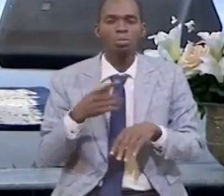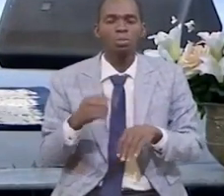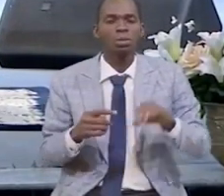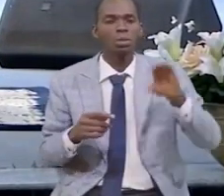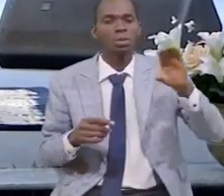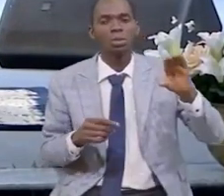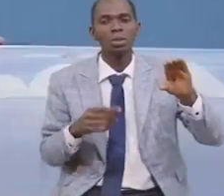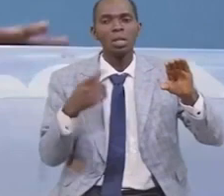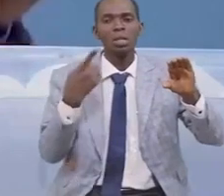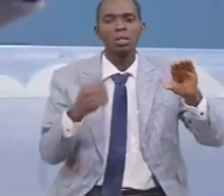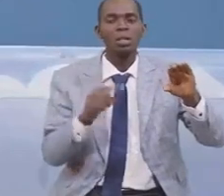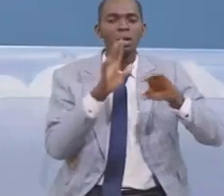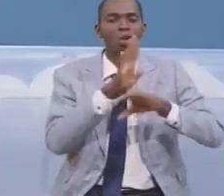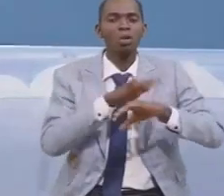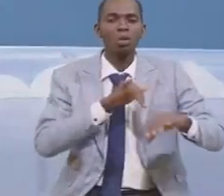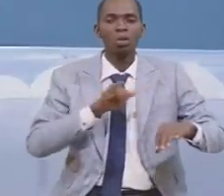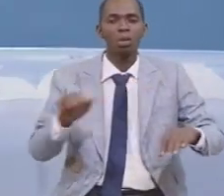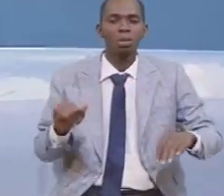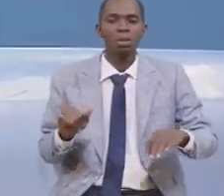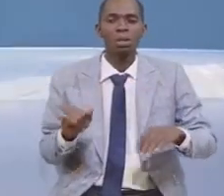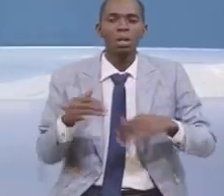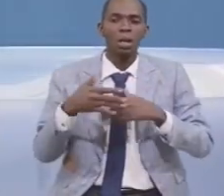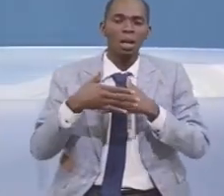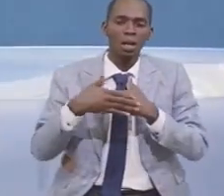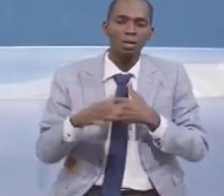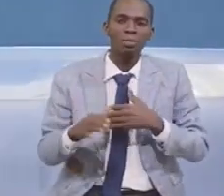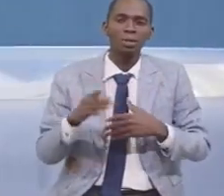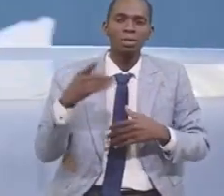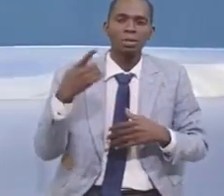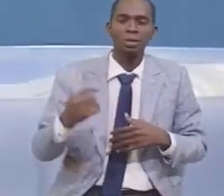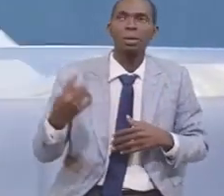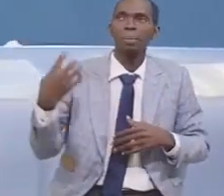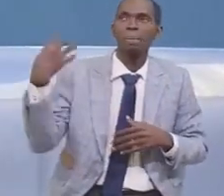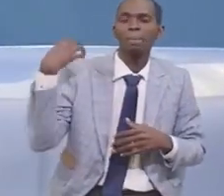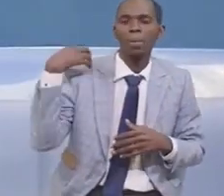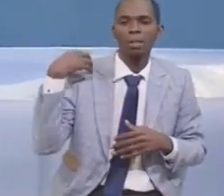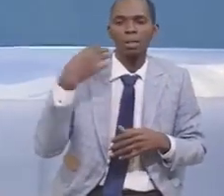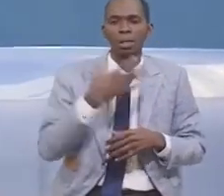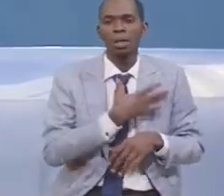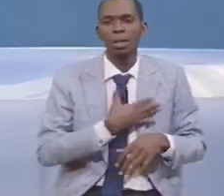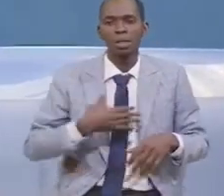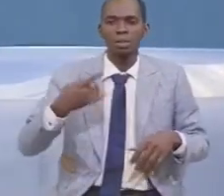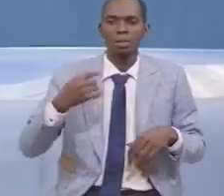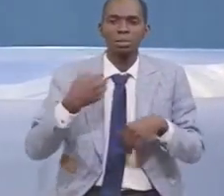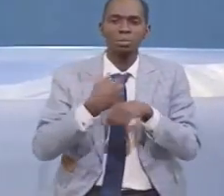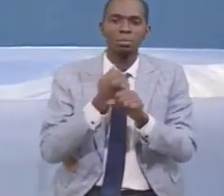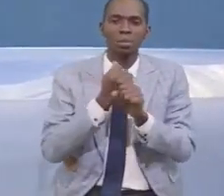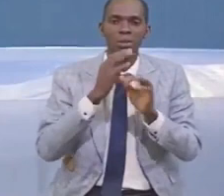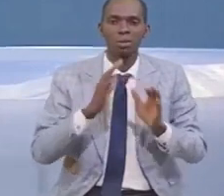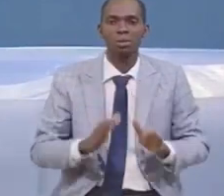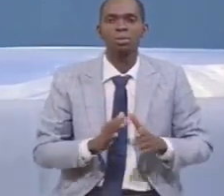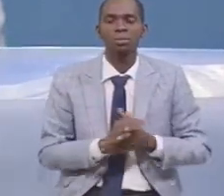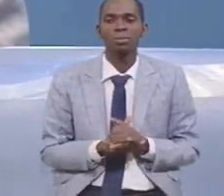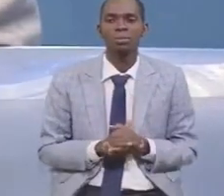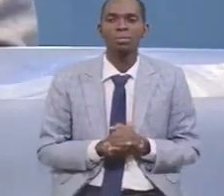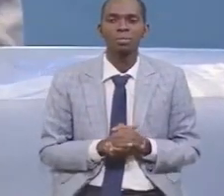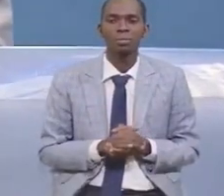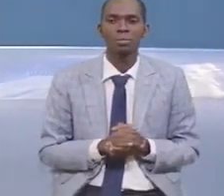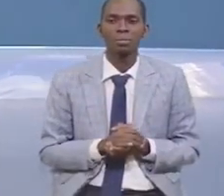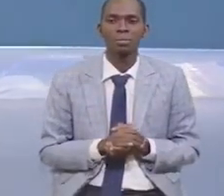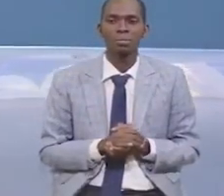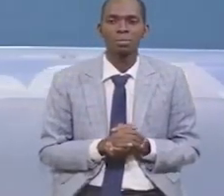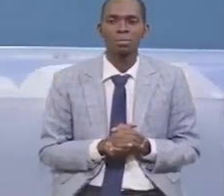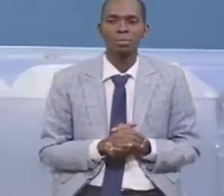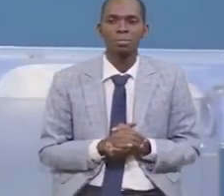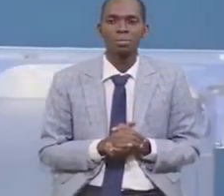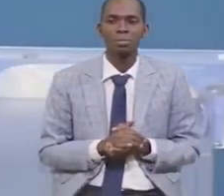the calling after the master and maker. అలాగే మన సృష్టికర్త మన ప్రభువైన వాని